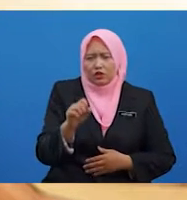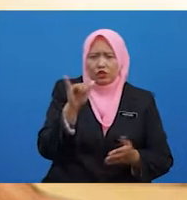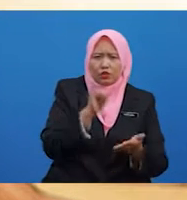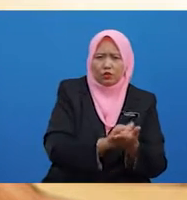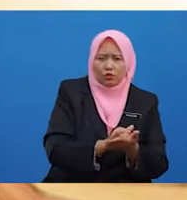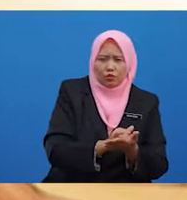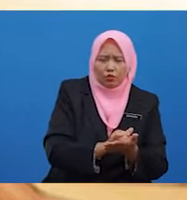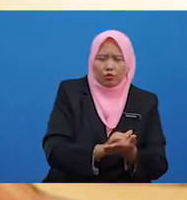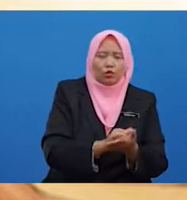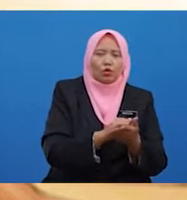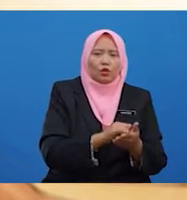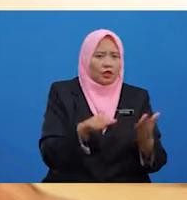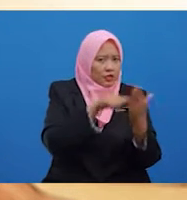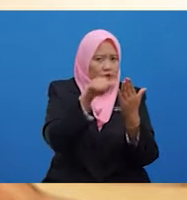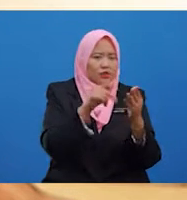gabungan?